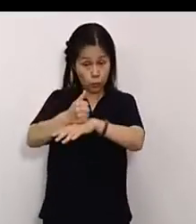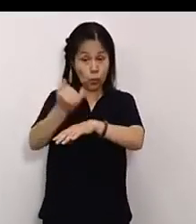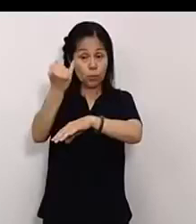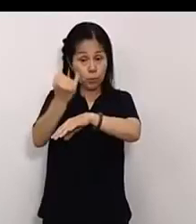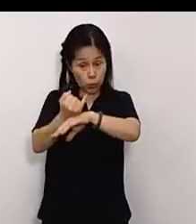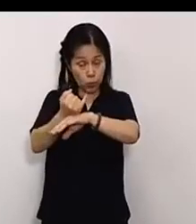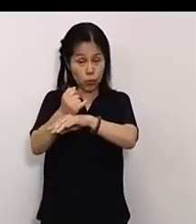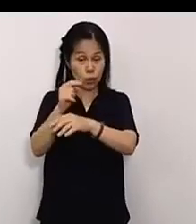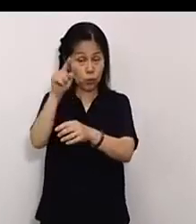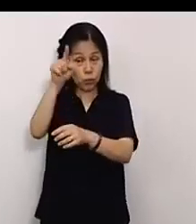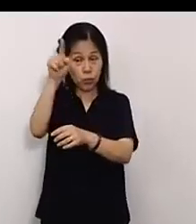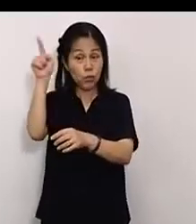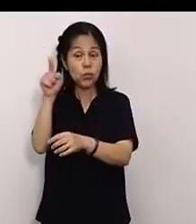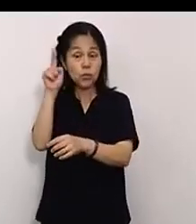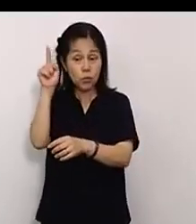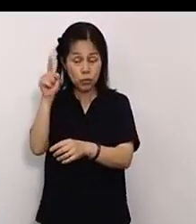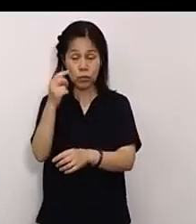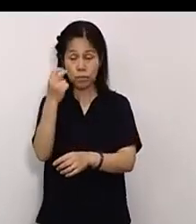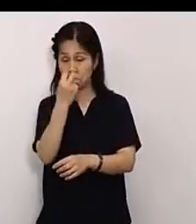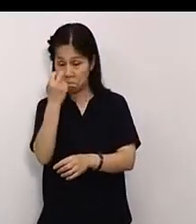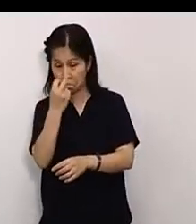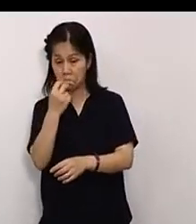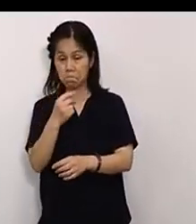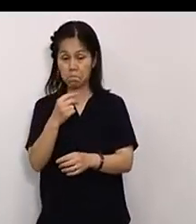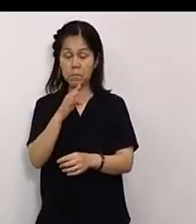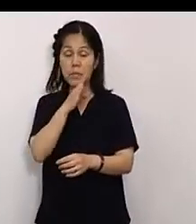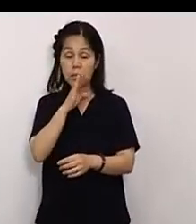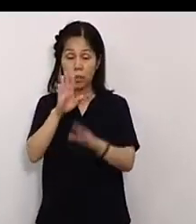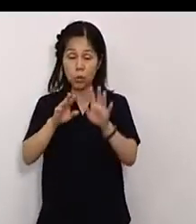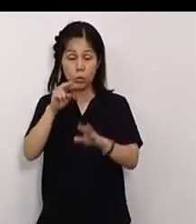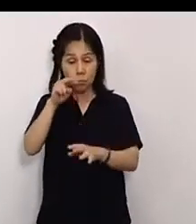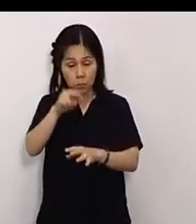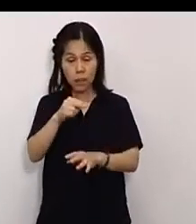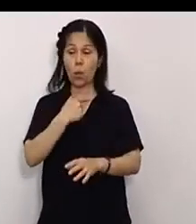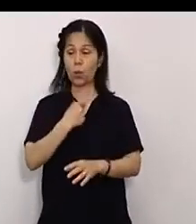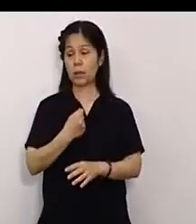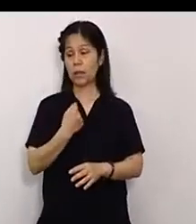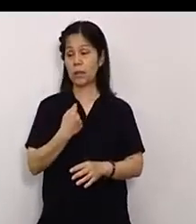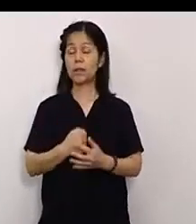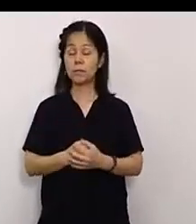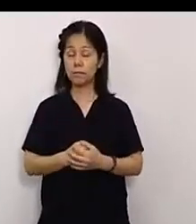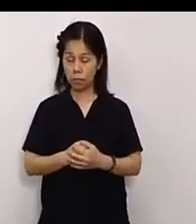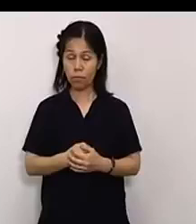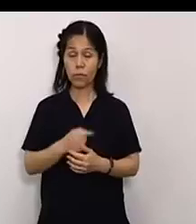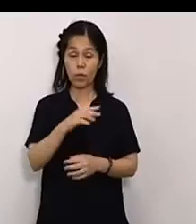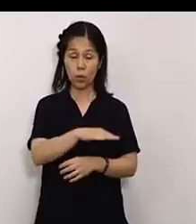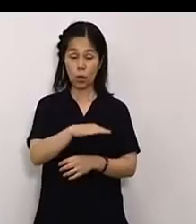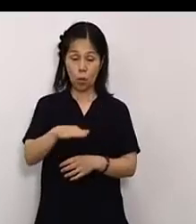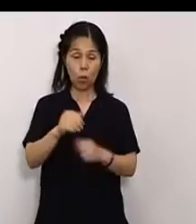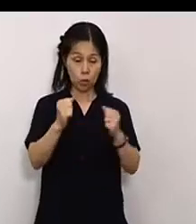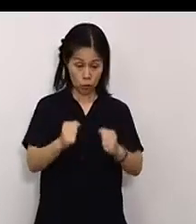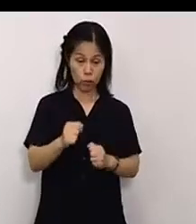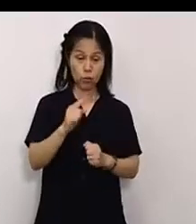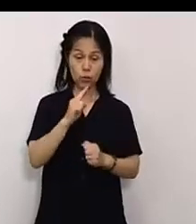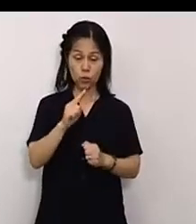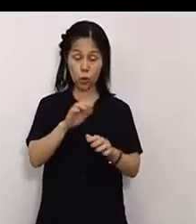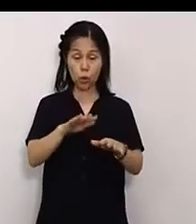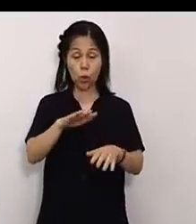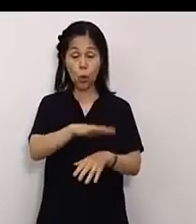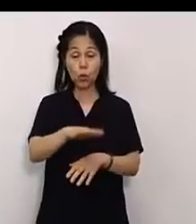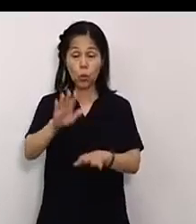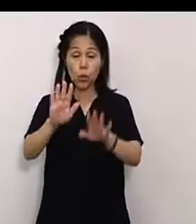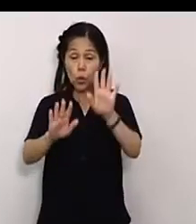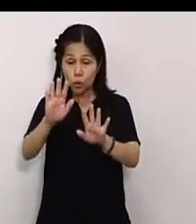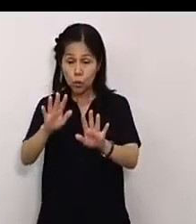方がやっぱり、視察に来て、いただきたいなと思います。で、あのこういう子どももいるっていう実態があって、